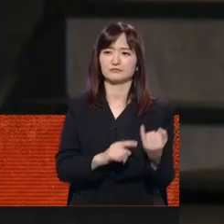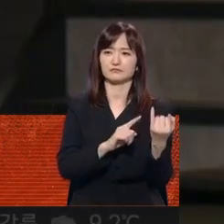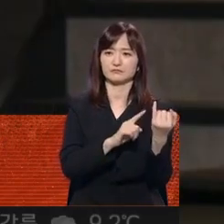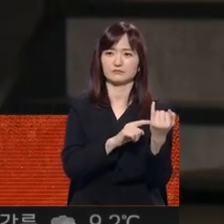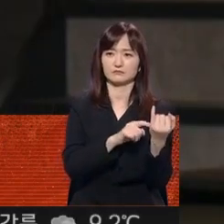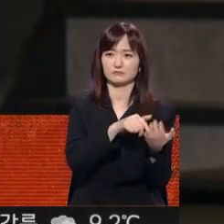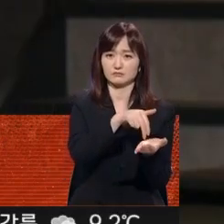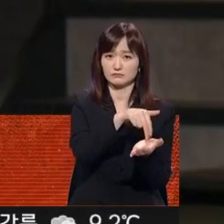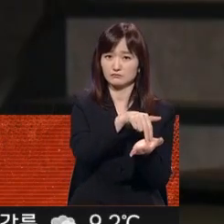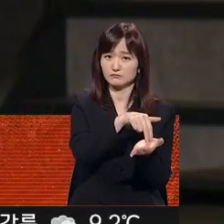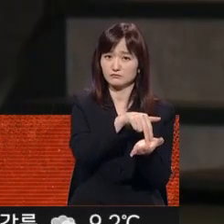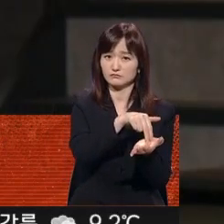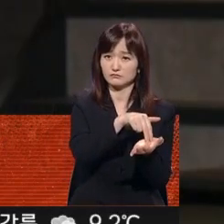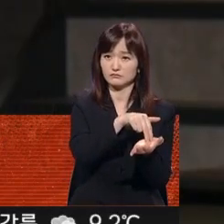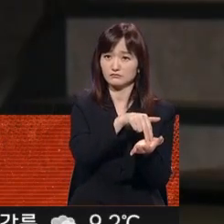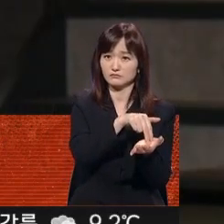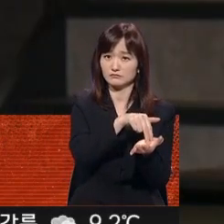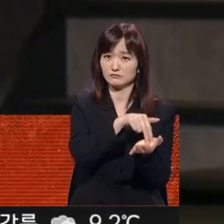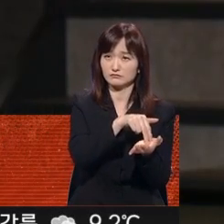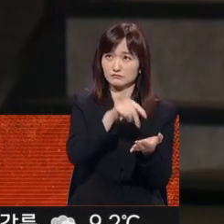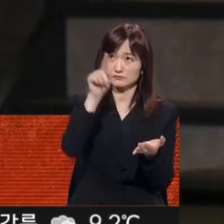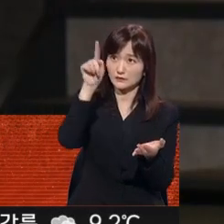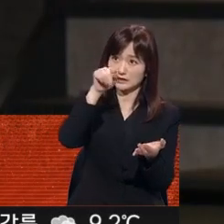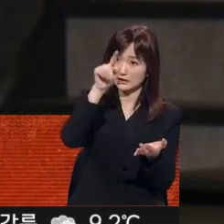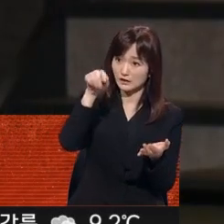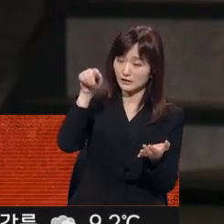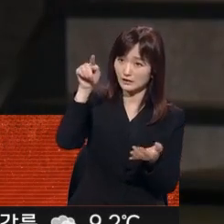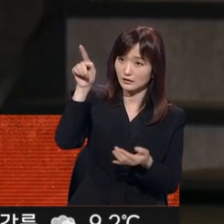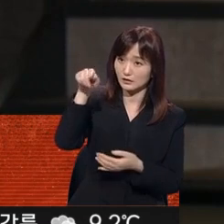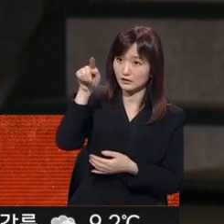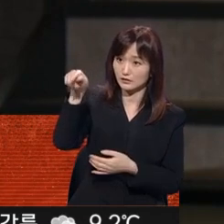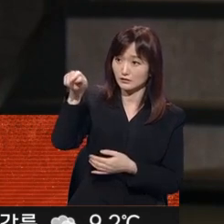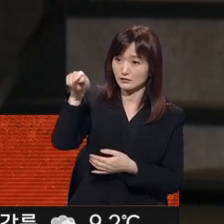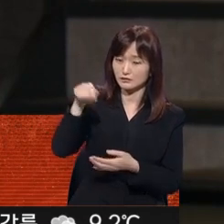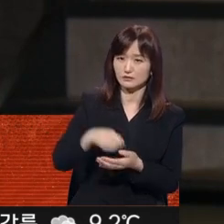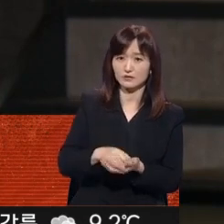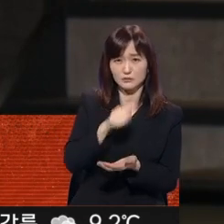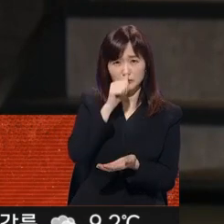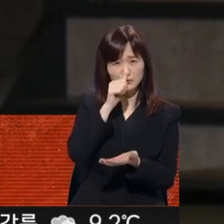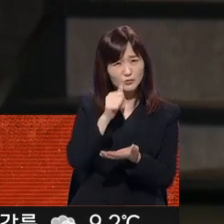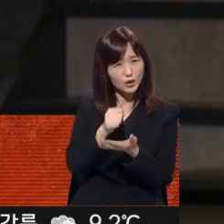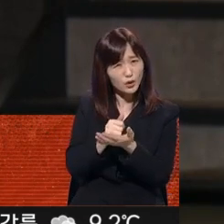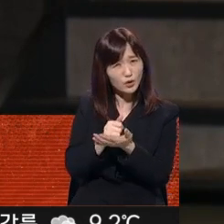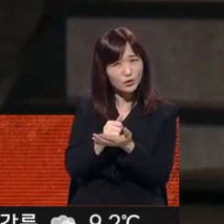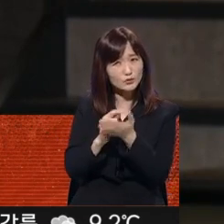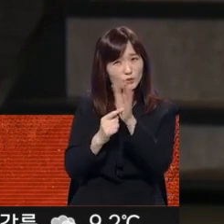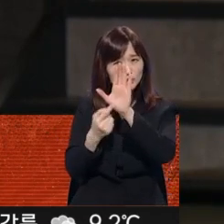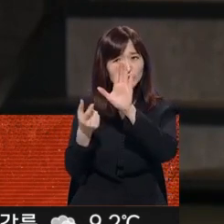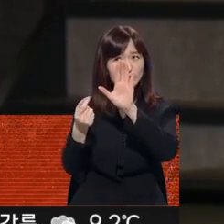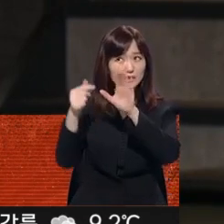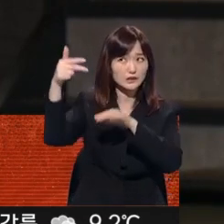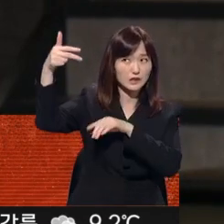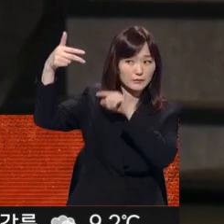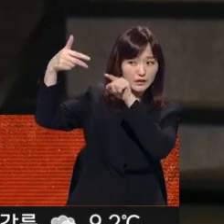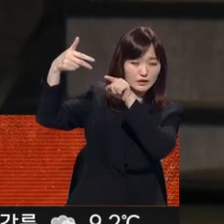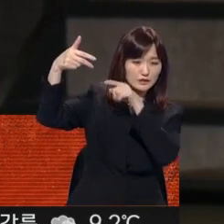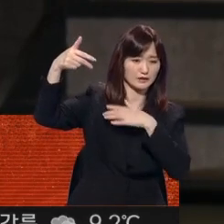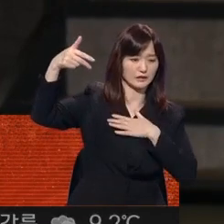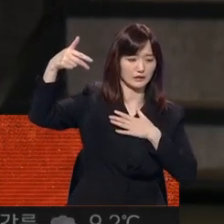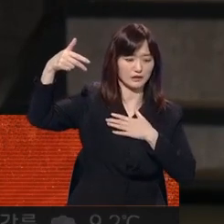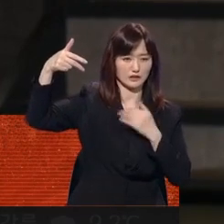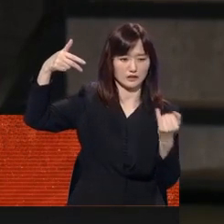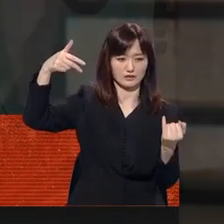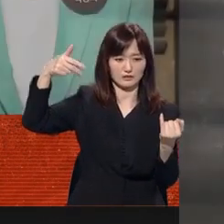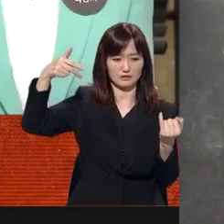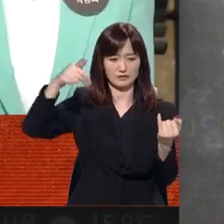여자 입장에서 생각해보면 무슨 x표 이런 거는 무슨 변제표식 이런게 생각나잖아요 카메라까지 있으면 아 내가 무슨